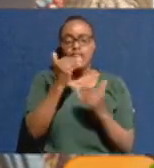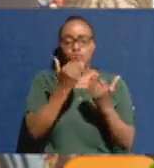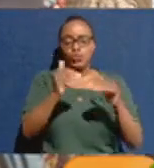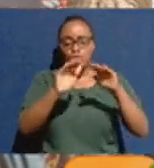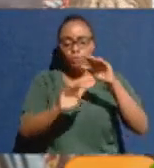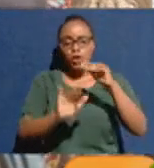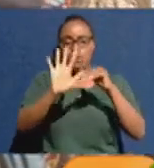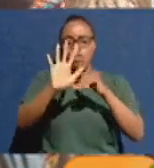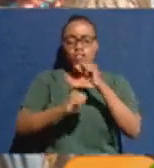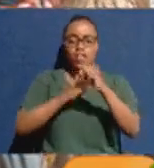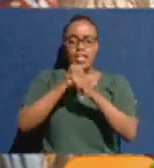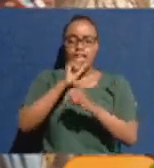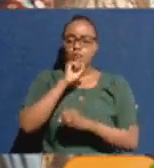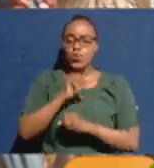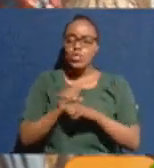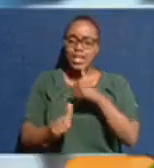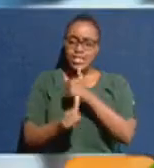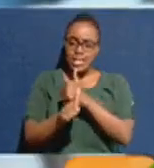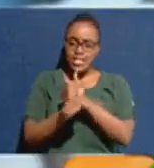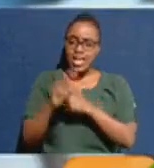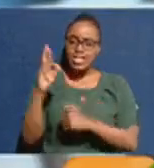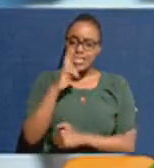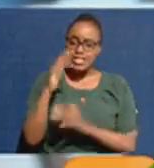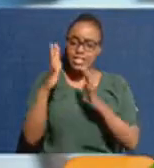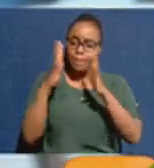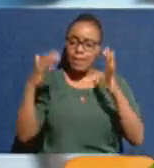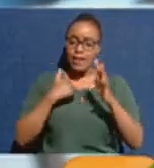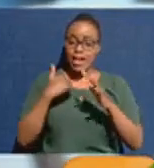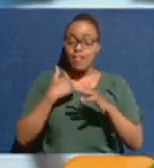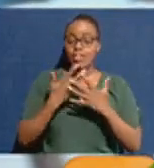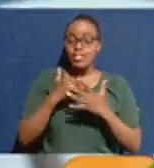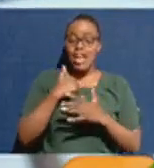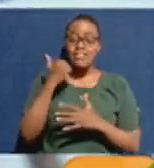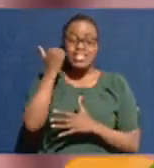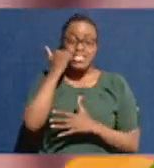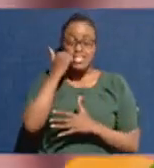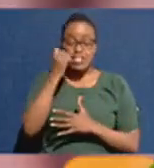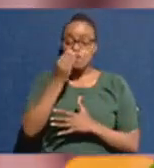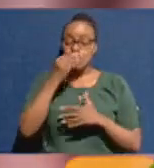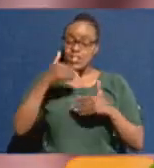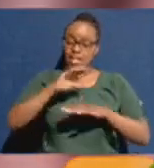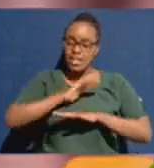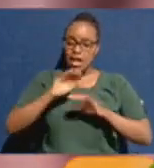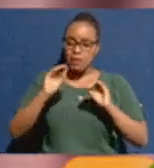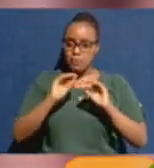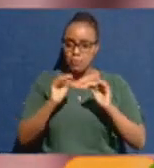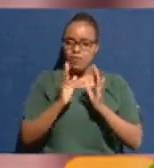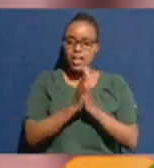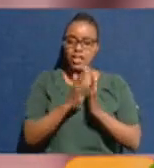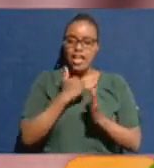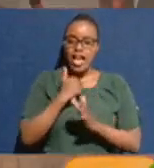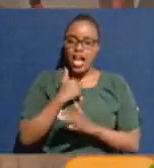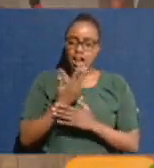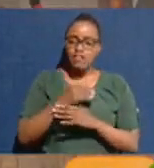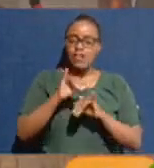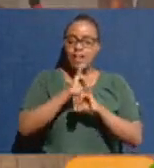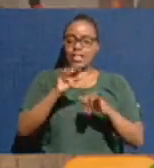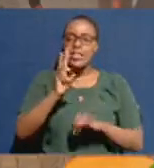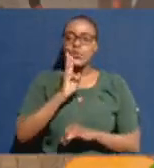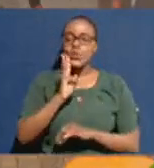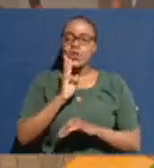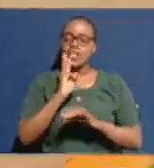5 basi wako kwa hatari zaidi ya kupata utapiamlo kwa sababu ya ukosefu wa chakula na ukosefu wa maji safi.